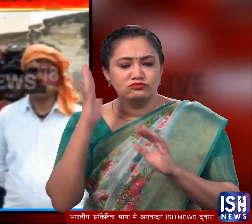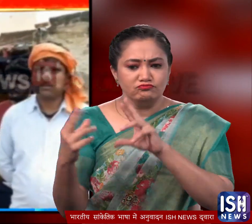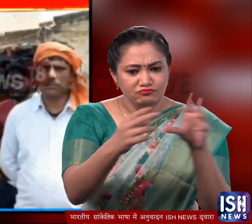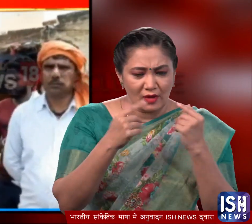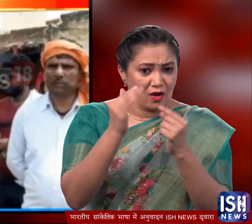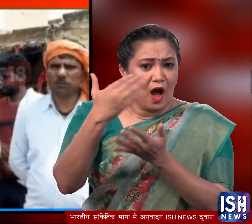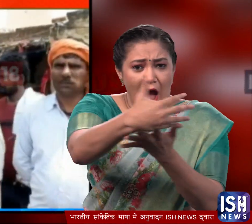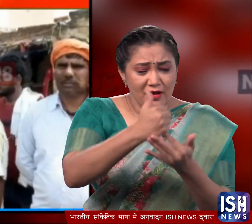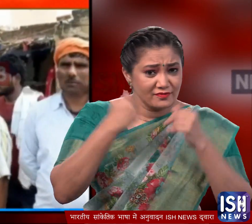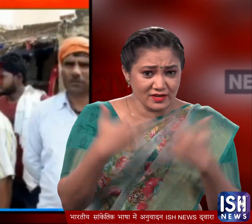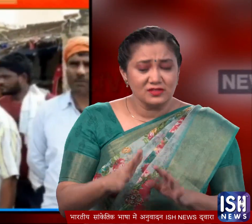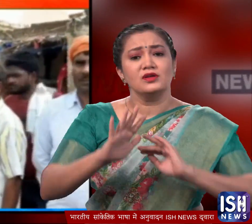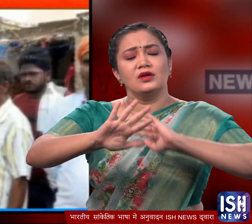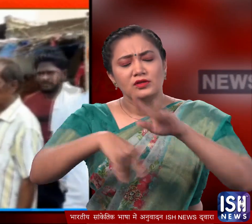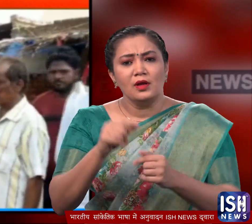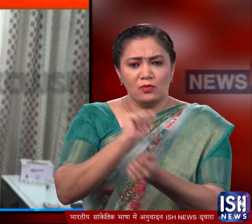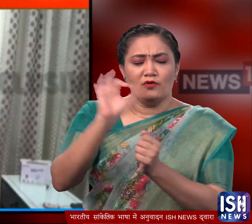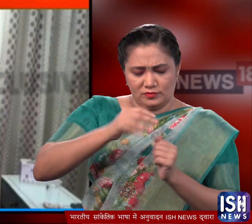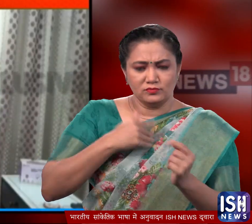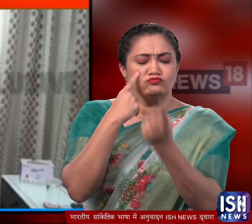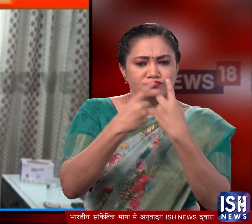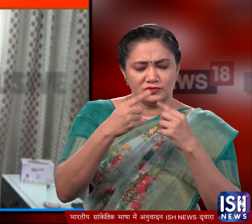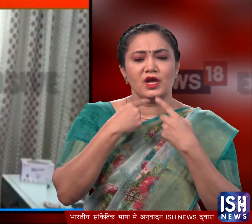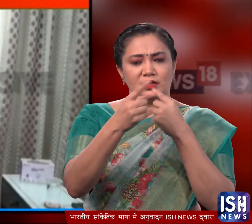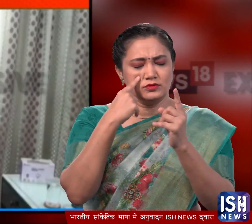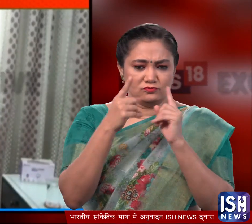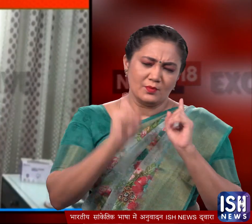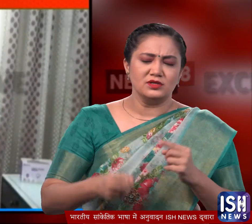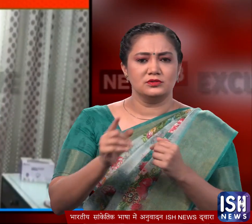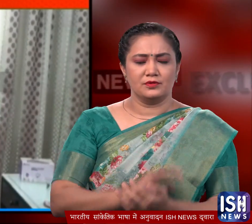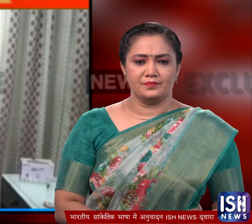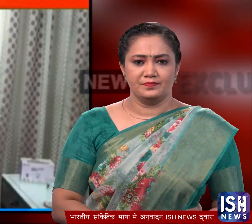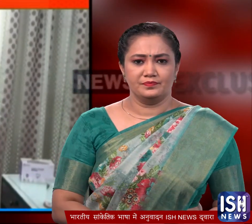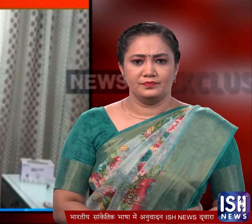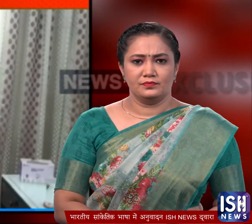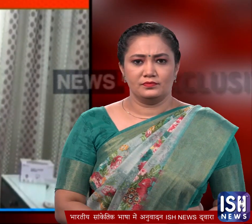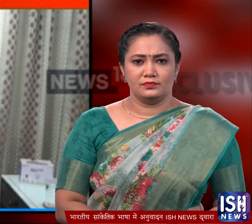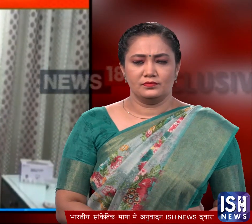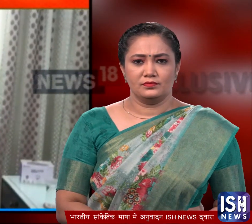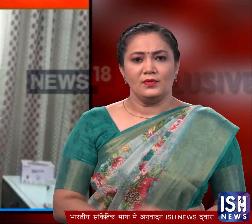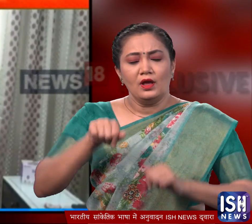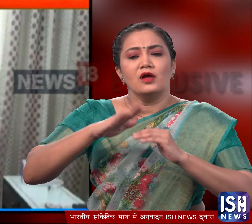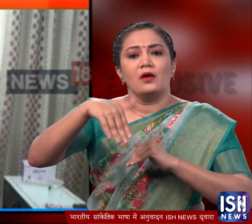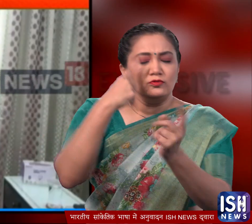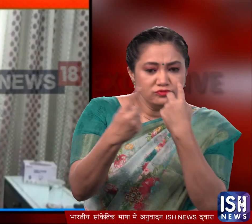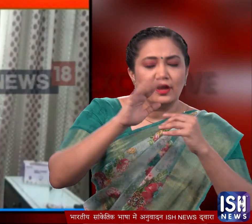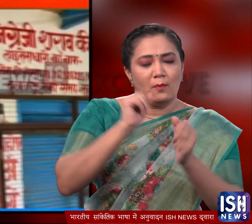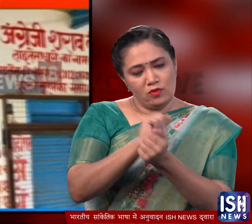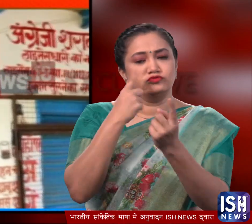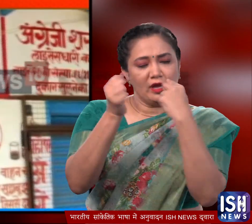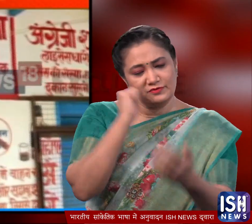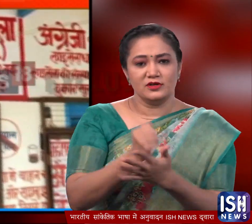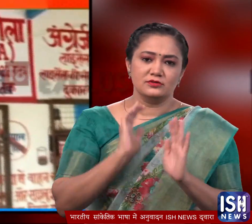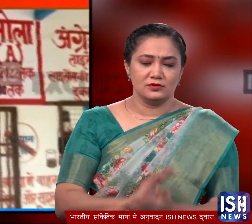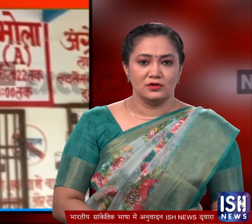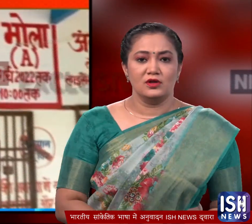के बाद पुलिस के एक अधिकारी ने भरोसा दिया कि वो इस मामले में जांच के बाद कार्रवाई करेंगे। दूसरा में कोई चीज आता है उसका आधार पर आगे कार्रवाई करेगी पुलिस।